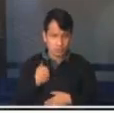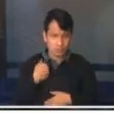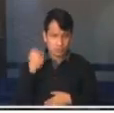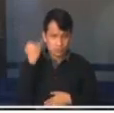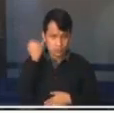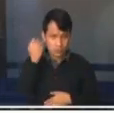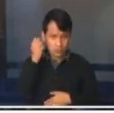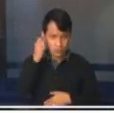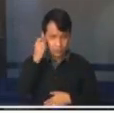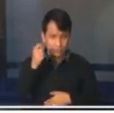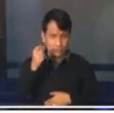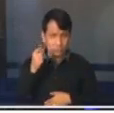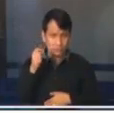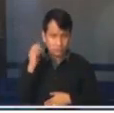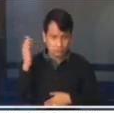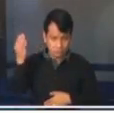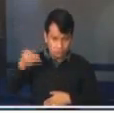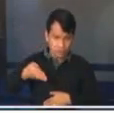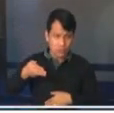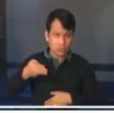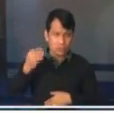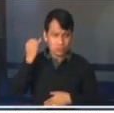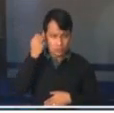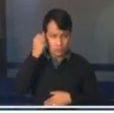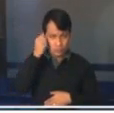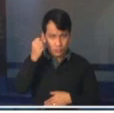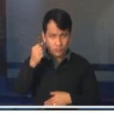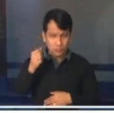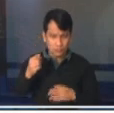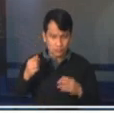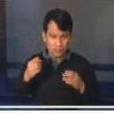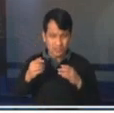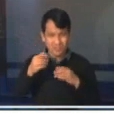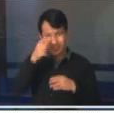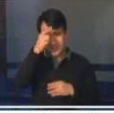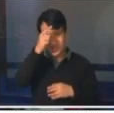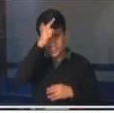Trudeau, British Prime Minister Boris Johnson, German Chancellor